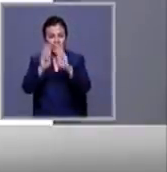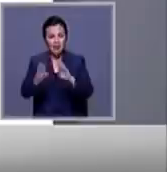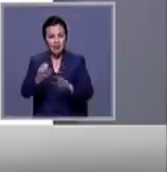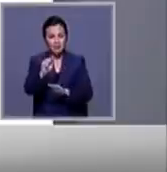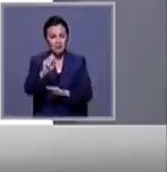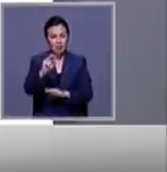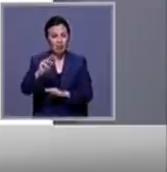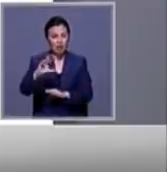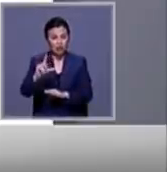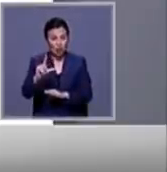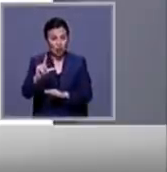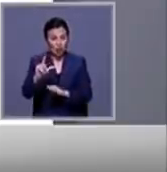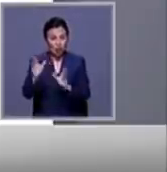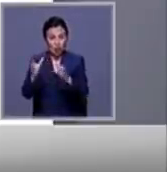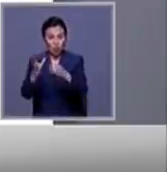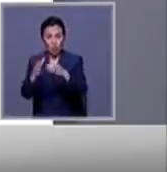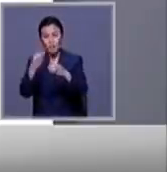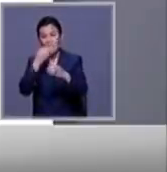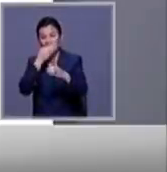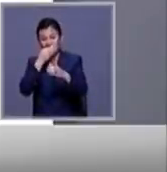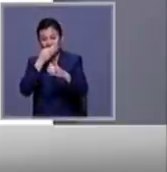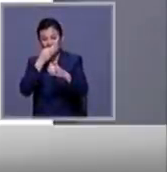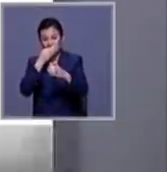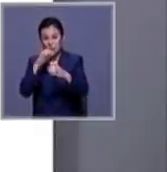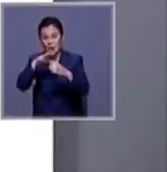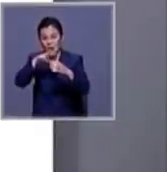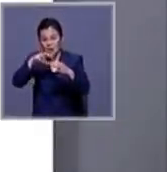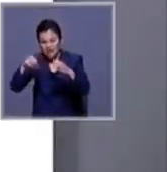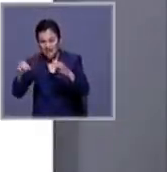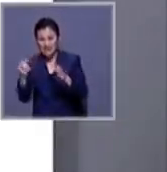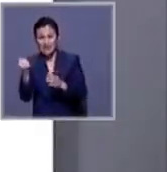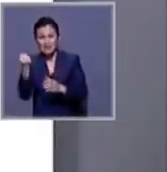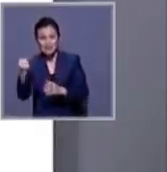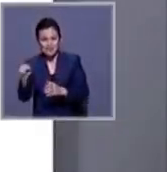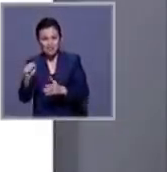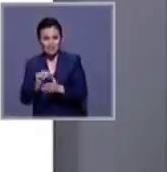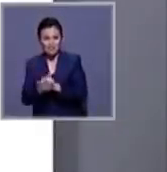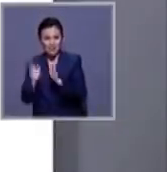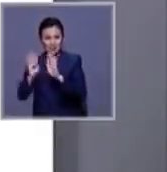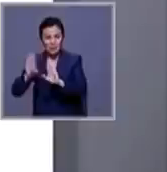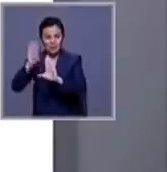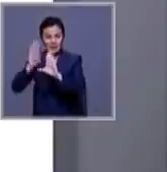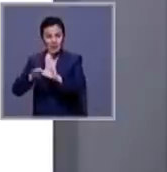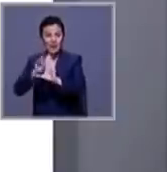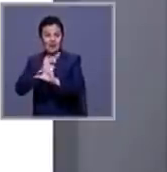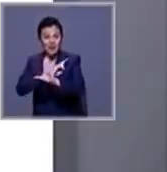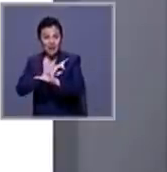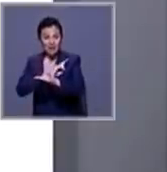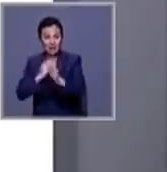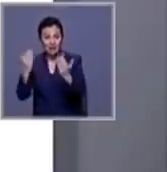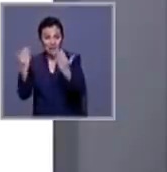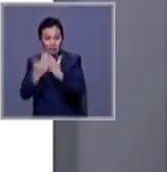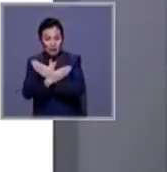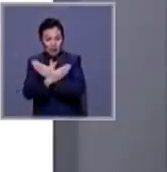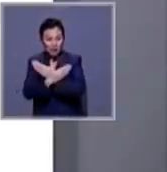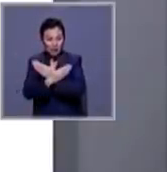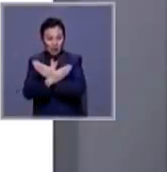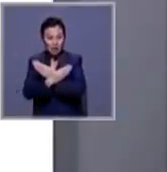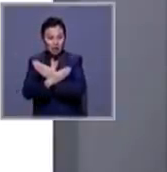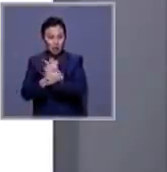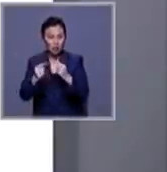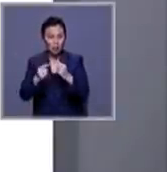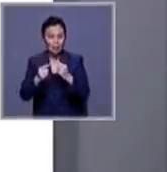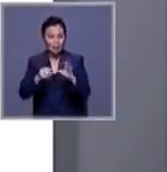แทนก็คือ20กลุ่มอาชีพก็เหลือ10แล้วก็จาก1ประเภทเดียวคือสมัครเองก็เหลือเป็น2ประเภทคือสมัครเองกับมี